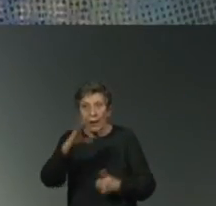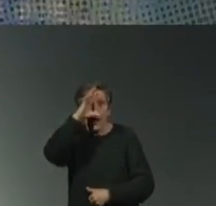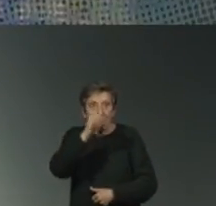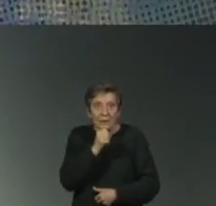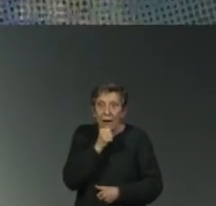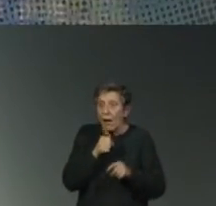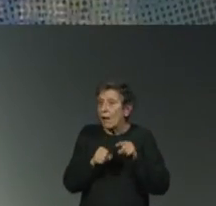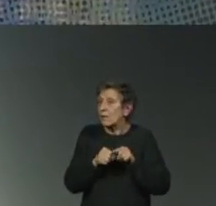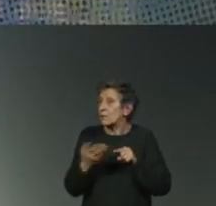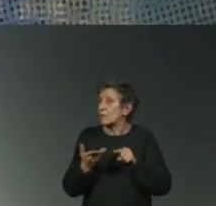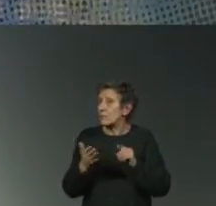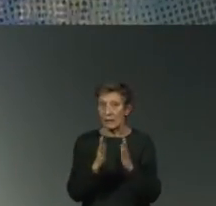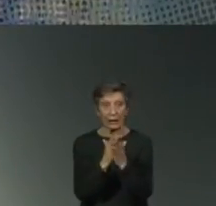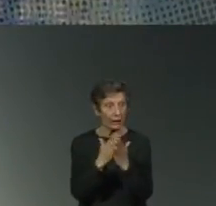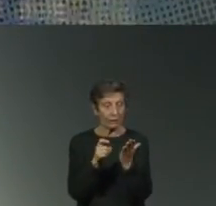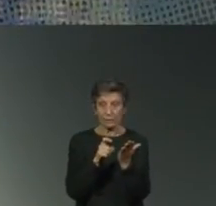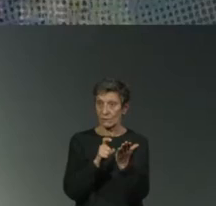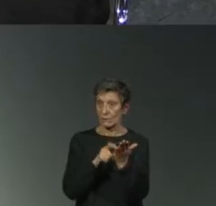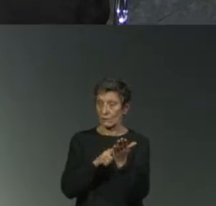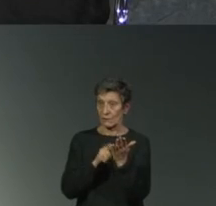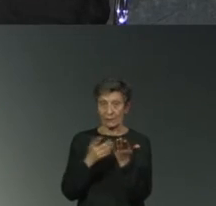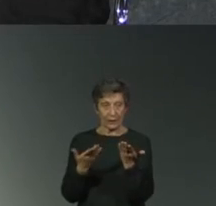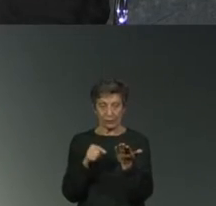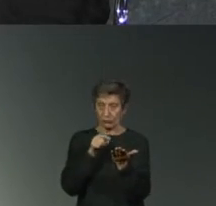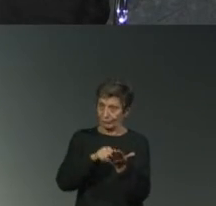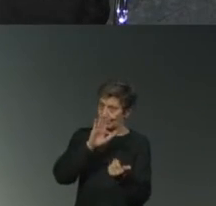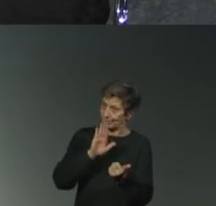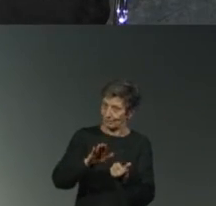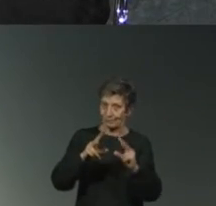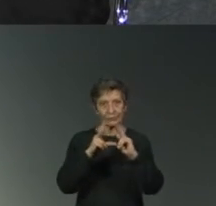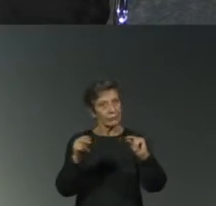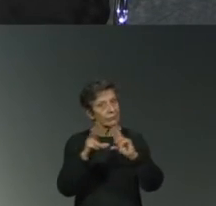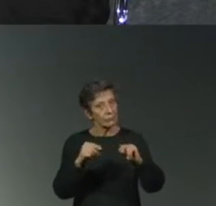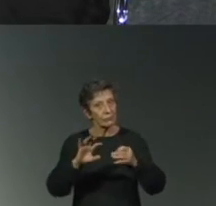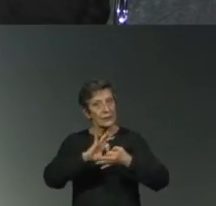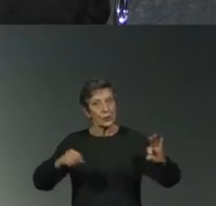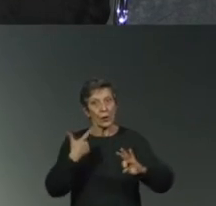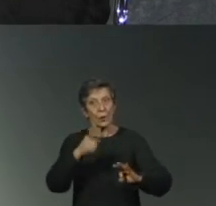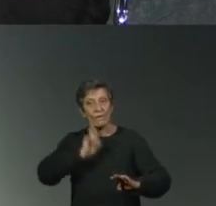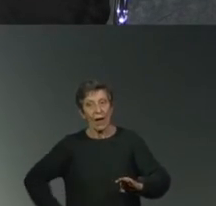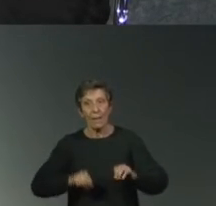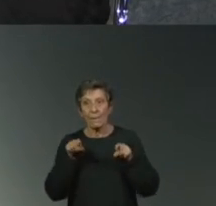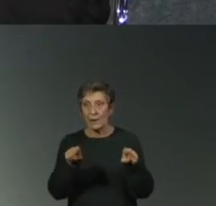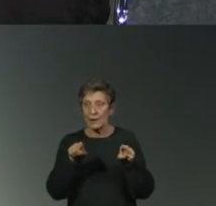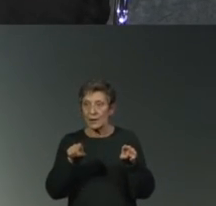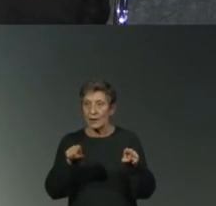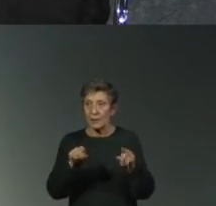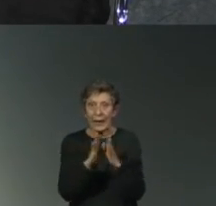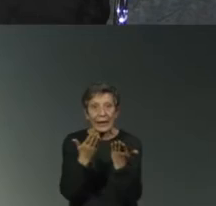livre-là, qui est pourtant complètement dévolu au récit de deux femmes, c'est dans ce livre-là qu'a